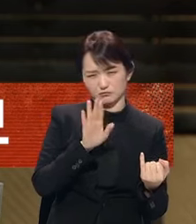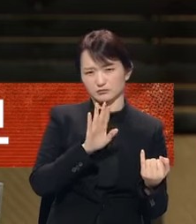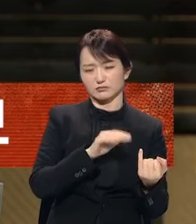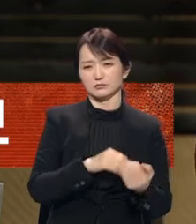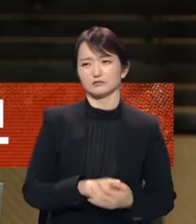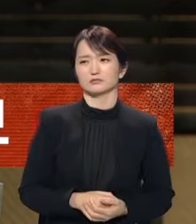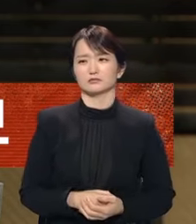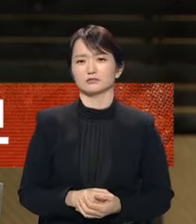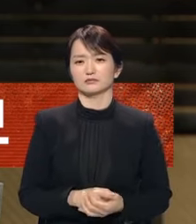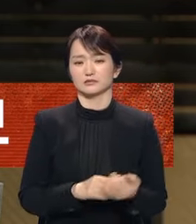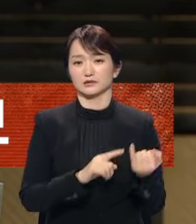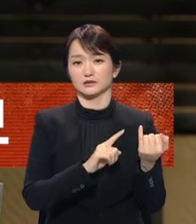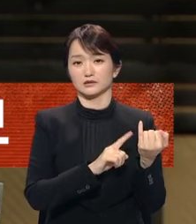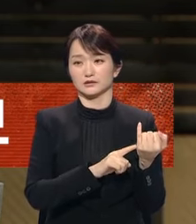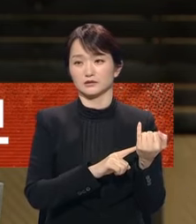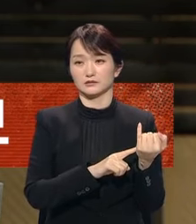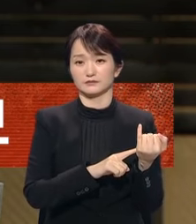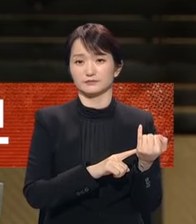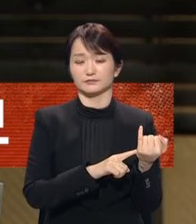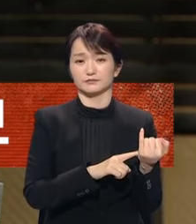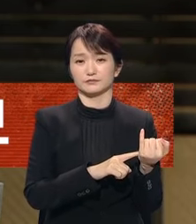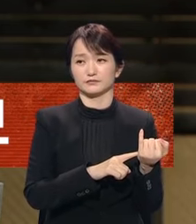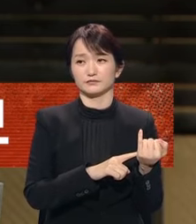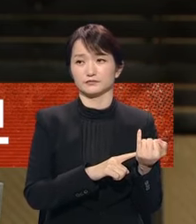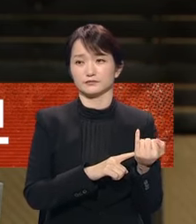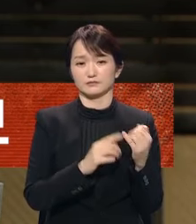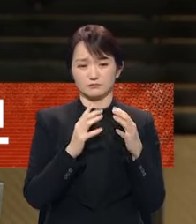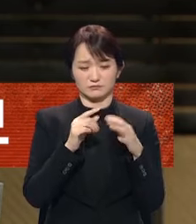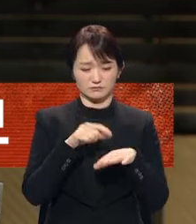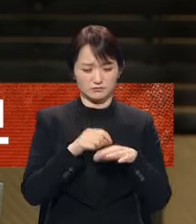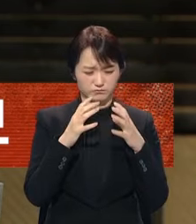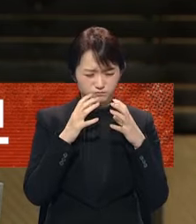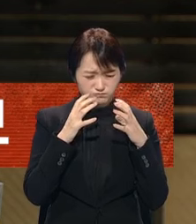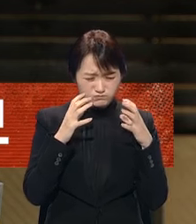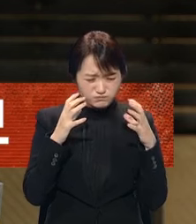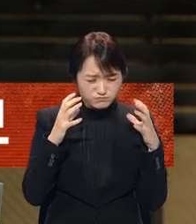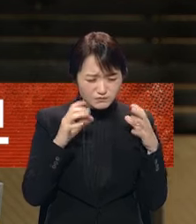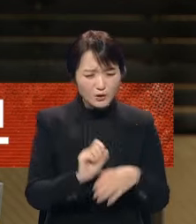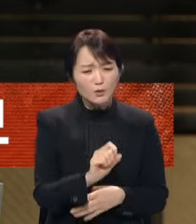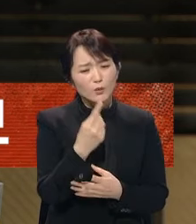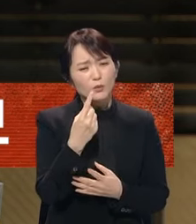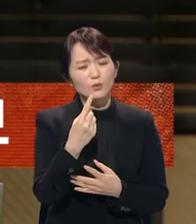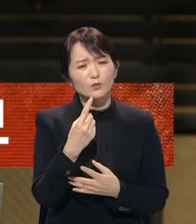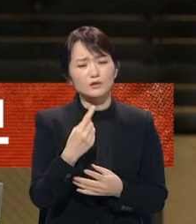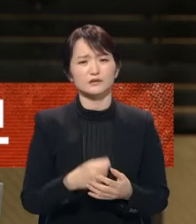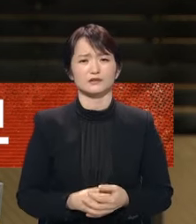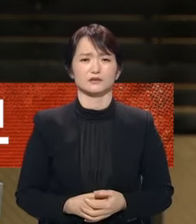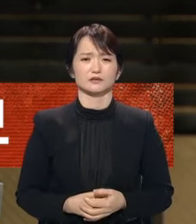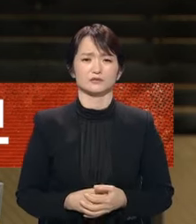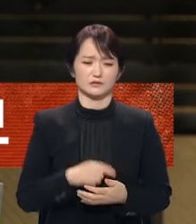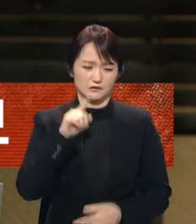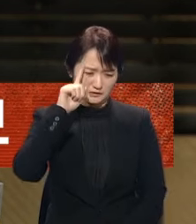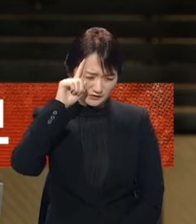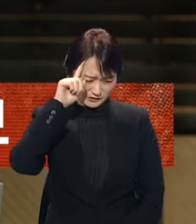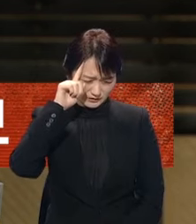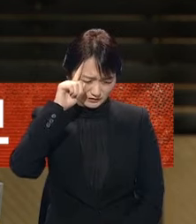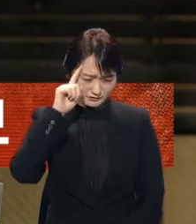이 사연자분께서도 아마 그것 때문에 지금 본인이 이제 좀 체중 감량이 잘 안 되는 것 때문에 스트레스를 많이 받으실 거예요,